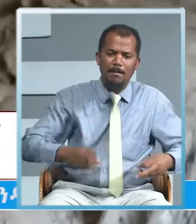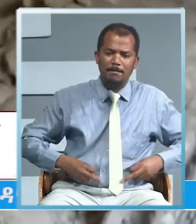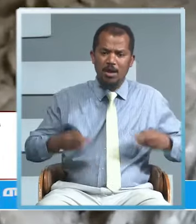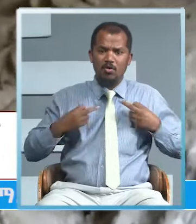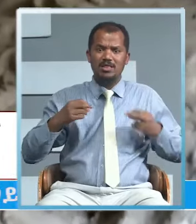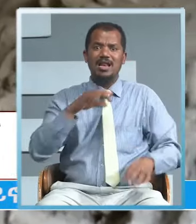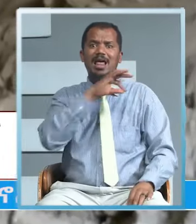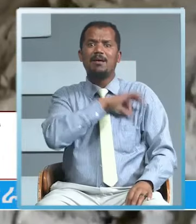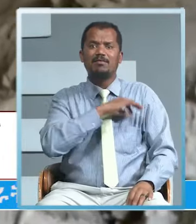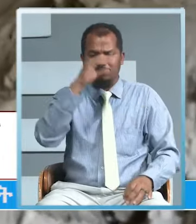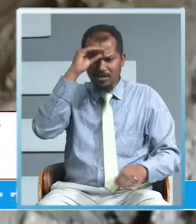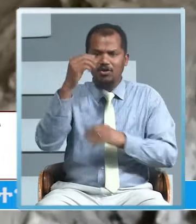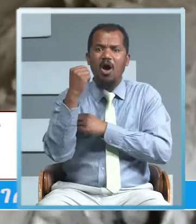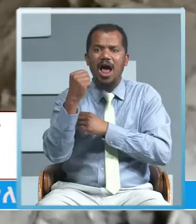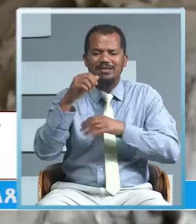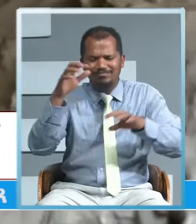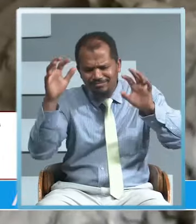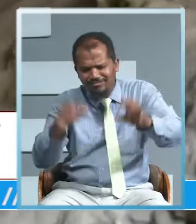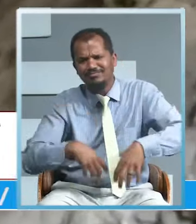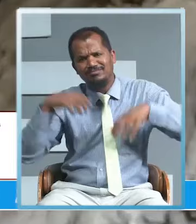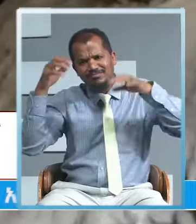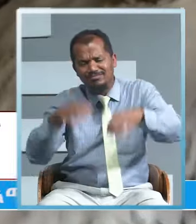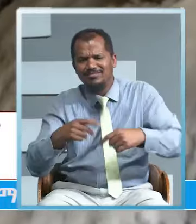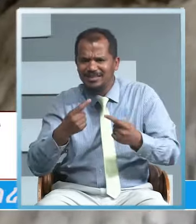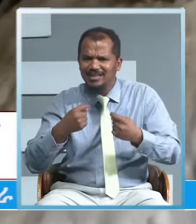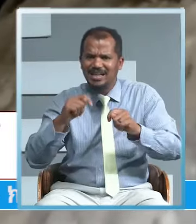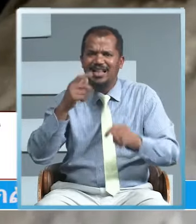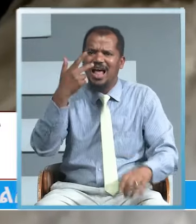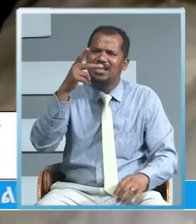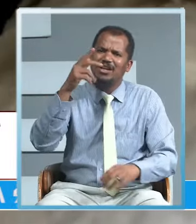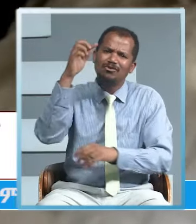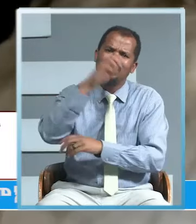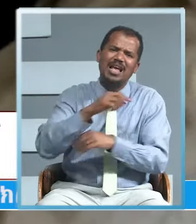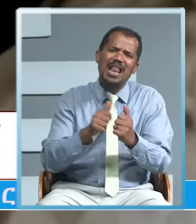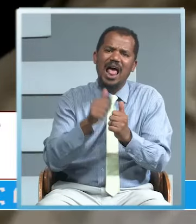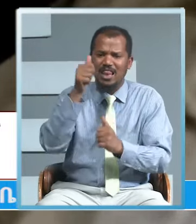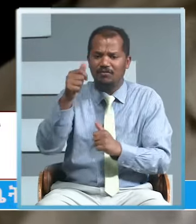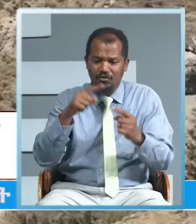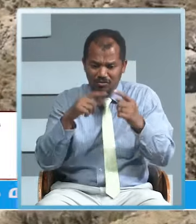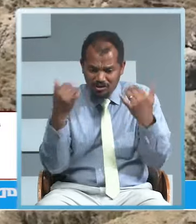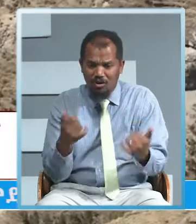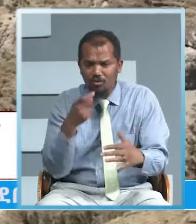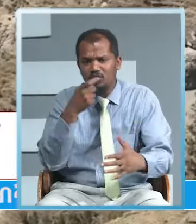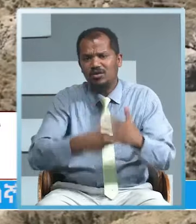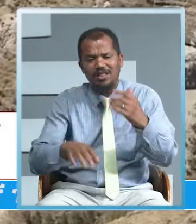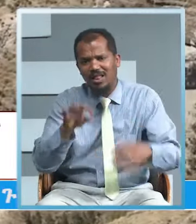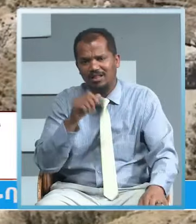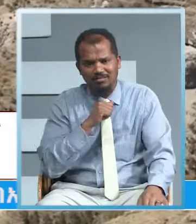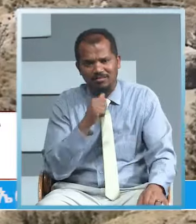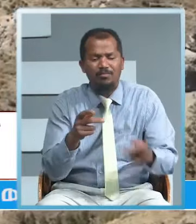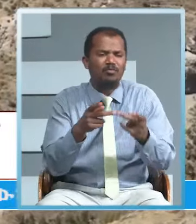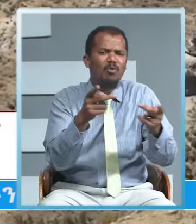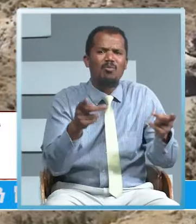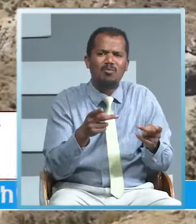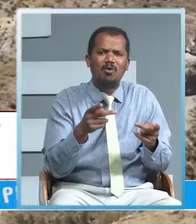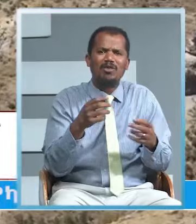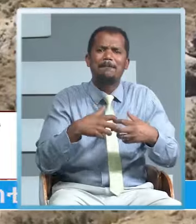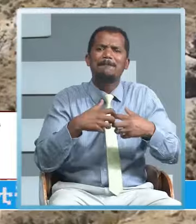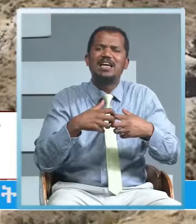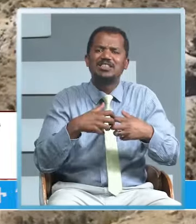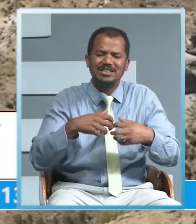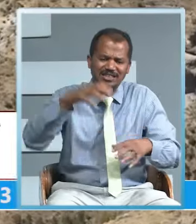በህይወት ለማትረፍ በሰው ኃይል በቁፋሮ የሚደረገው ጥረት 13 ቀናት ያለፉት ሲሆን እስካሁን ውጤት አልተገኘም። ቦታው ማሽን